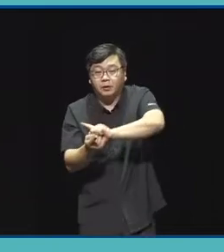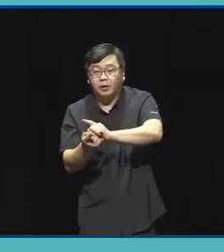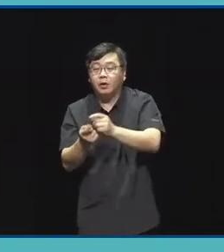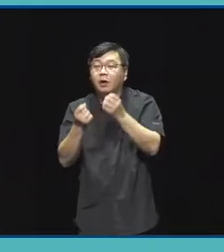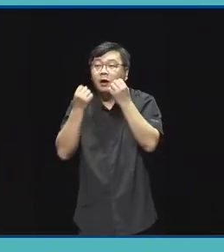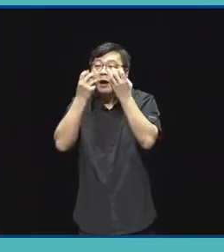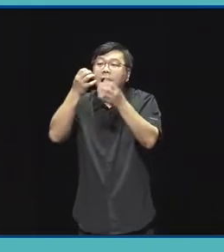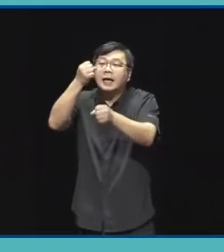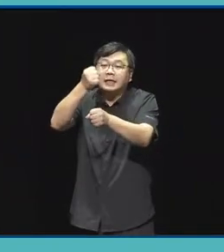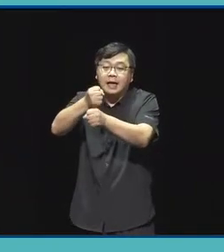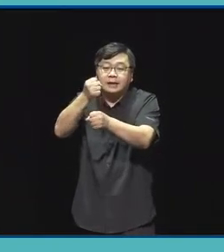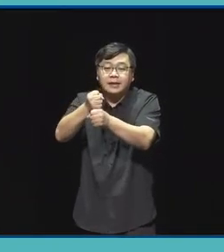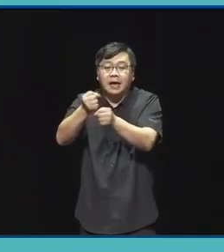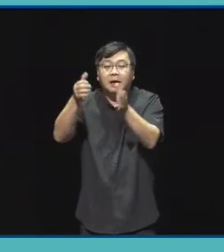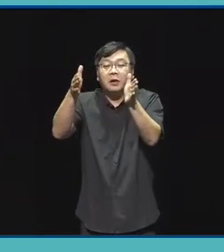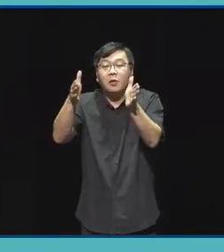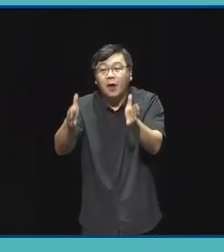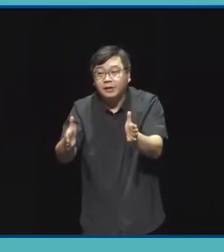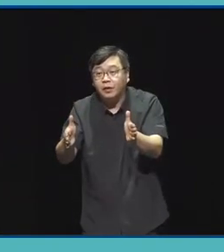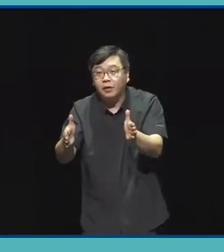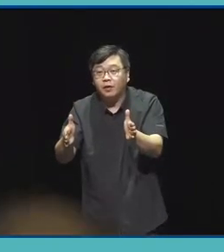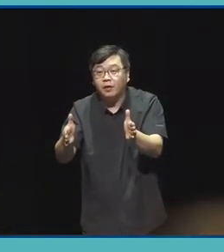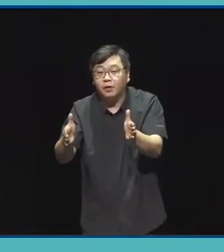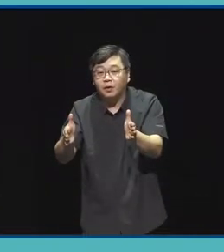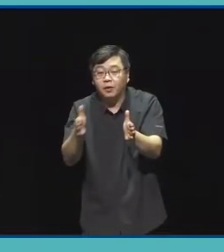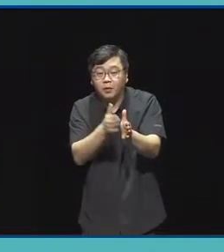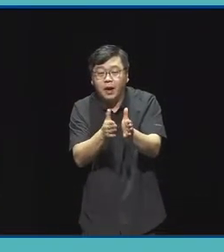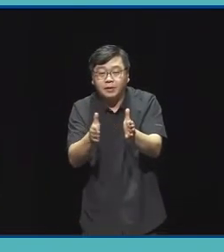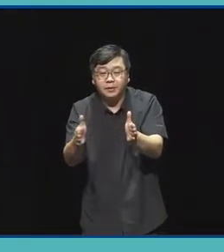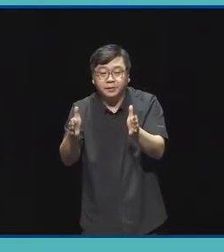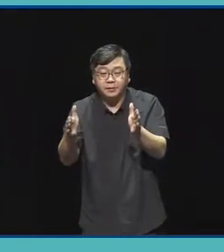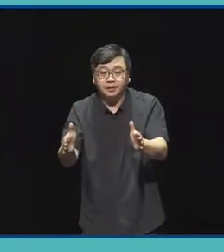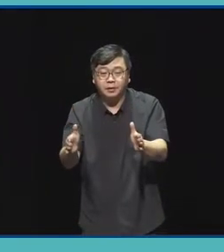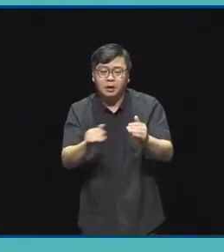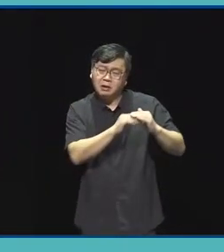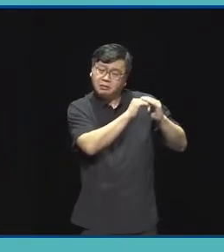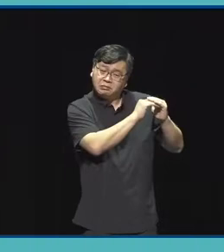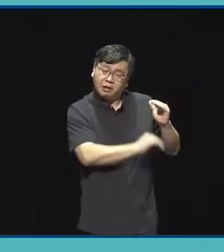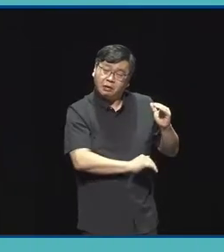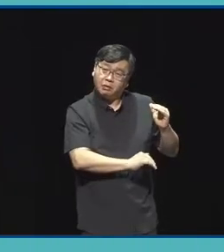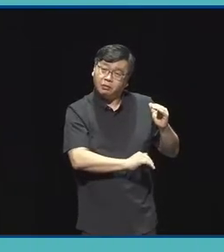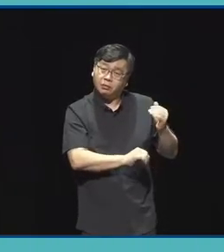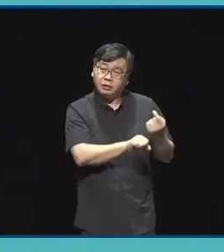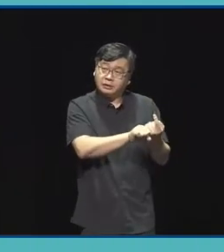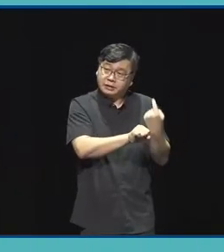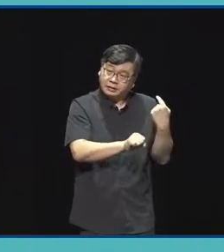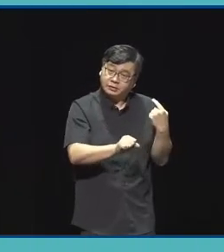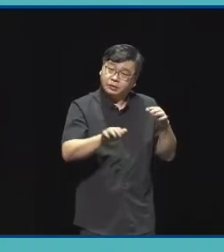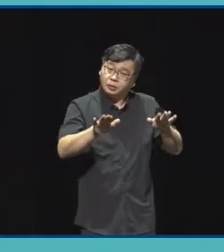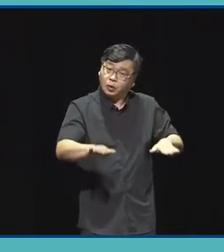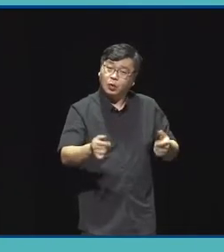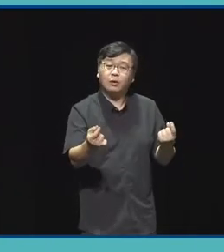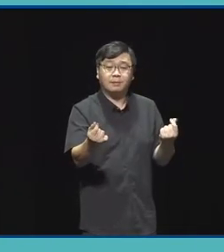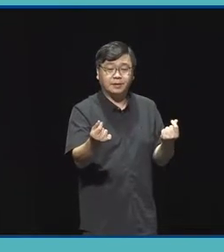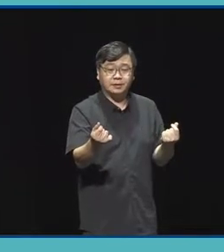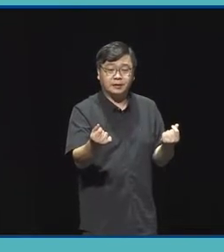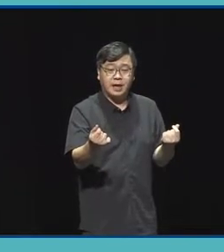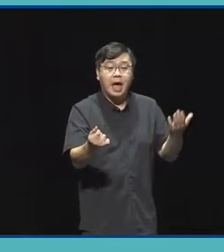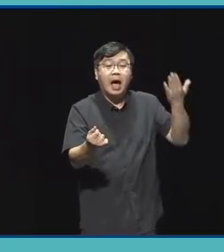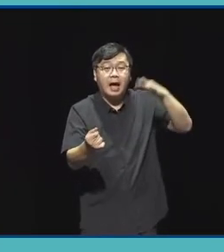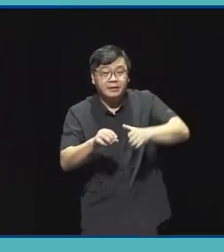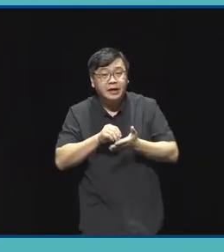창작의 과정 시각외수로 바꾸었고요 사업 내용은 적는과 상당히 유사합니다 단